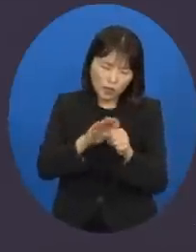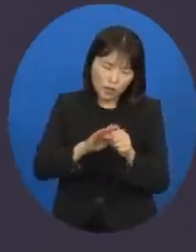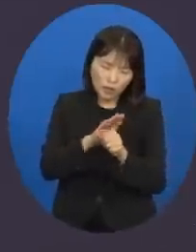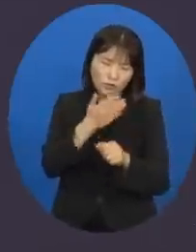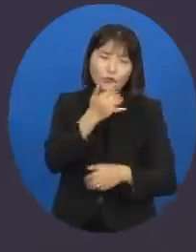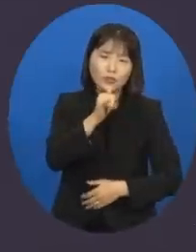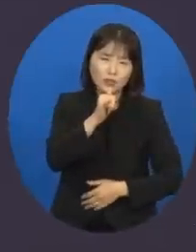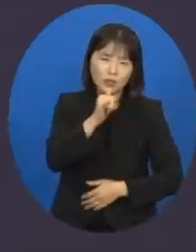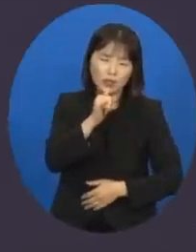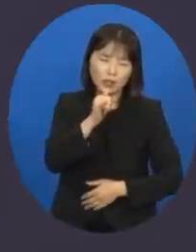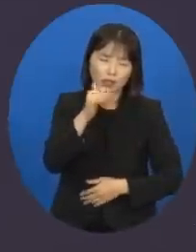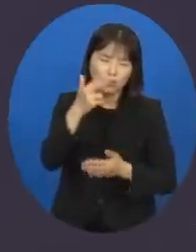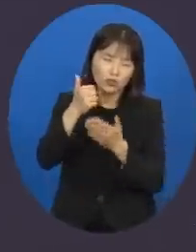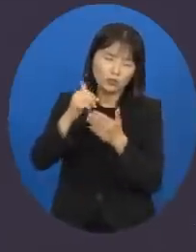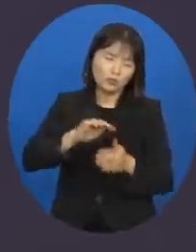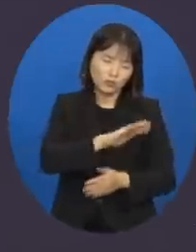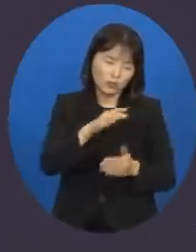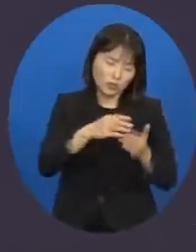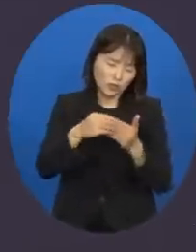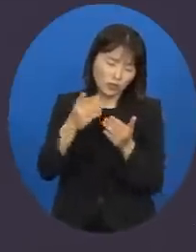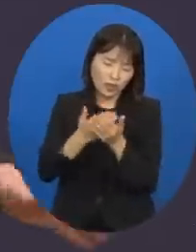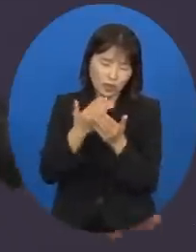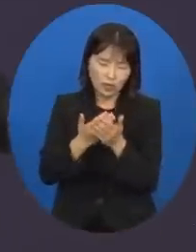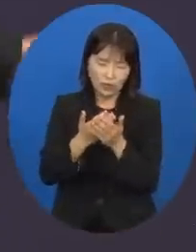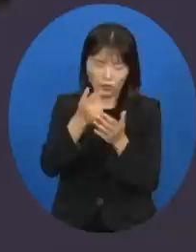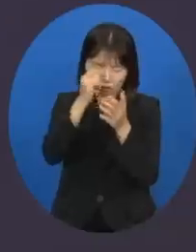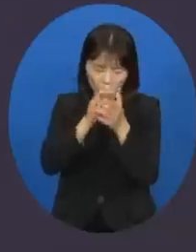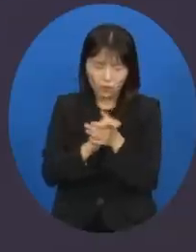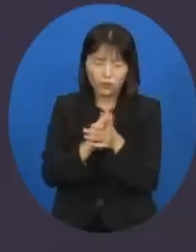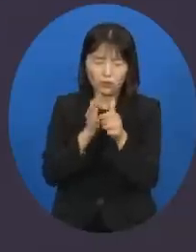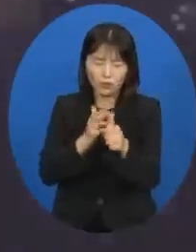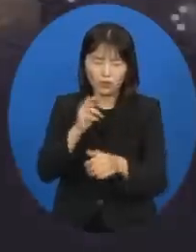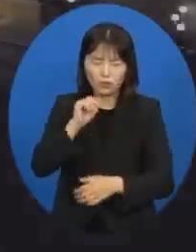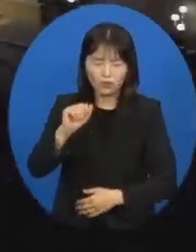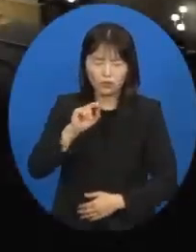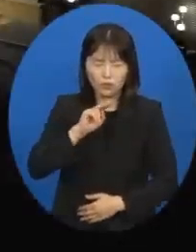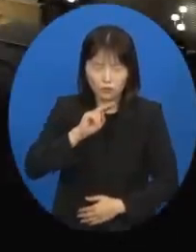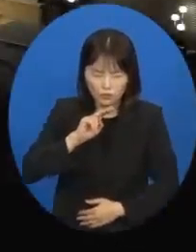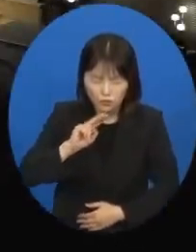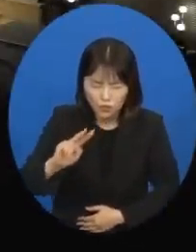있도록 주여 우리를 인도해 달라고 우리 주 한번 외치고 기도하겠습니다. 주여